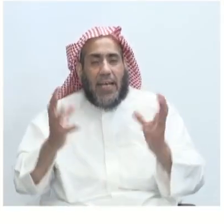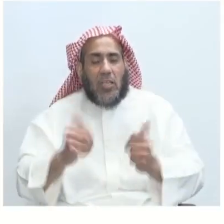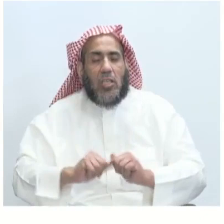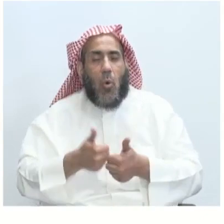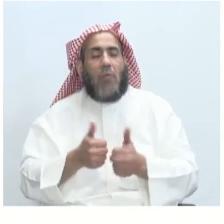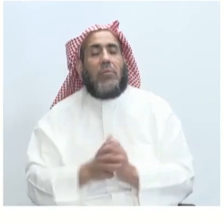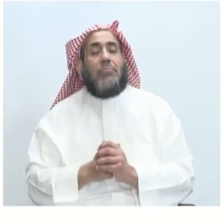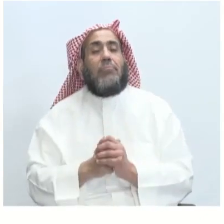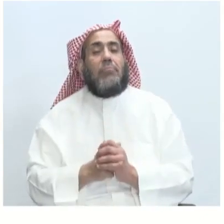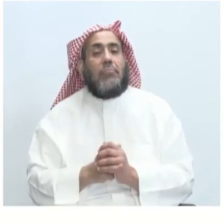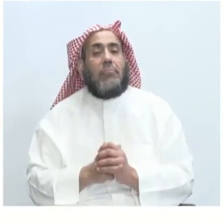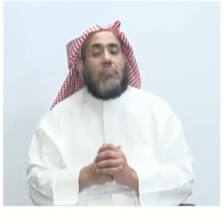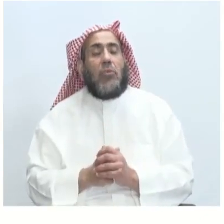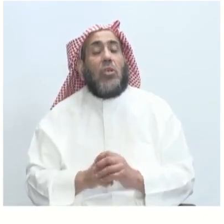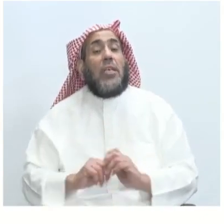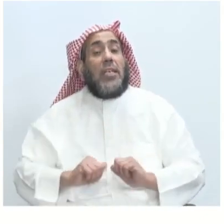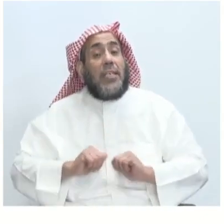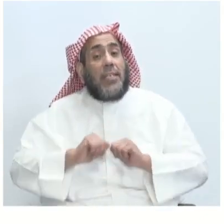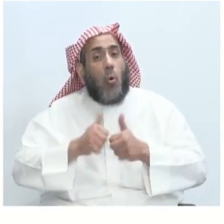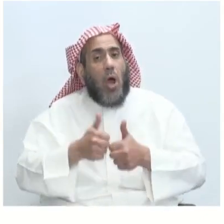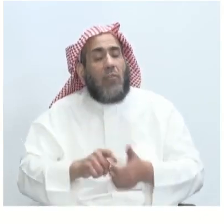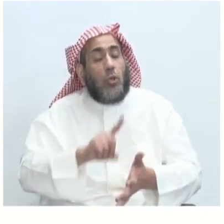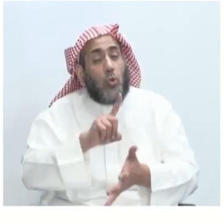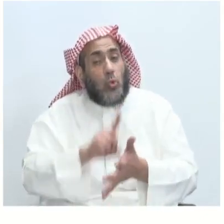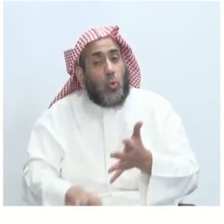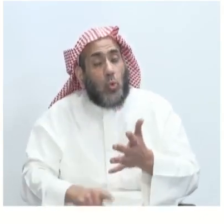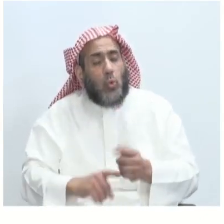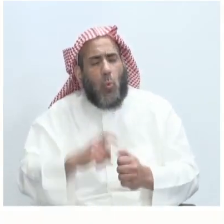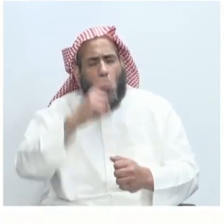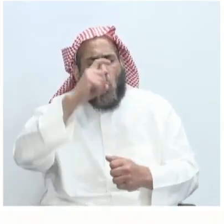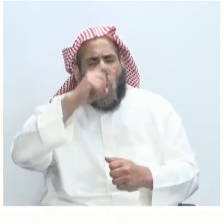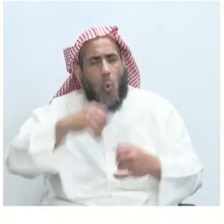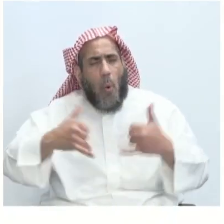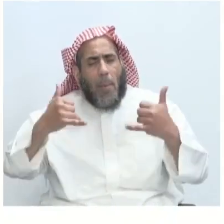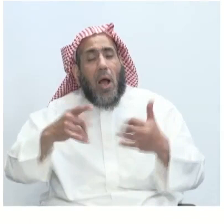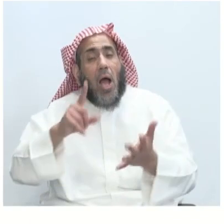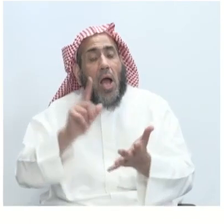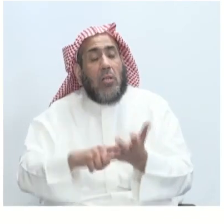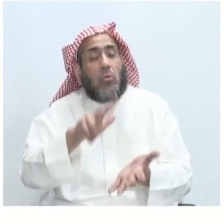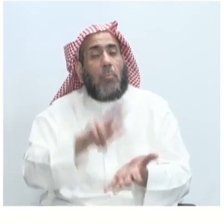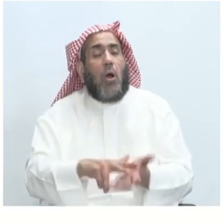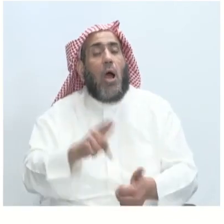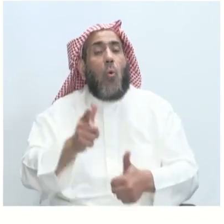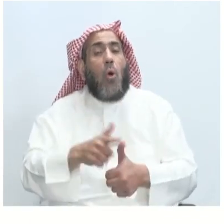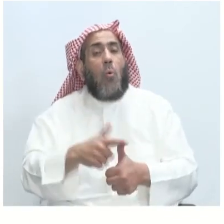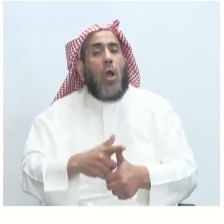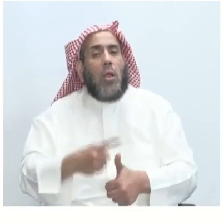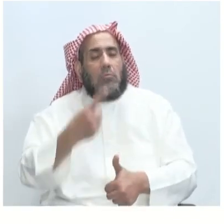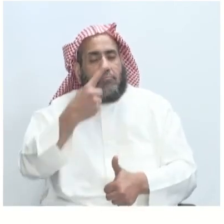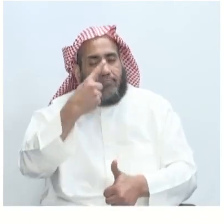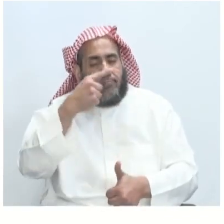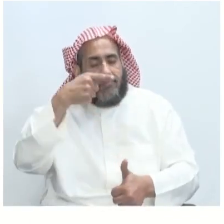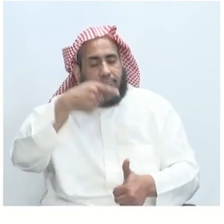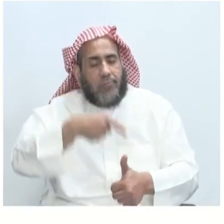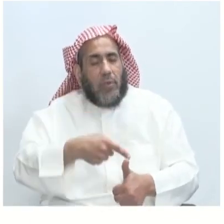الدوافع للدوافع شروط لابد ان نطبقها اولا الاعتراف